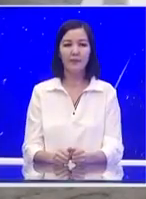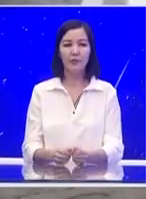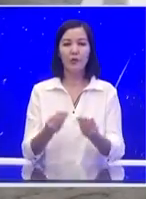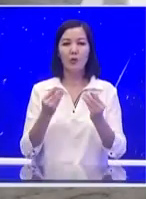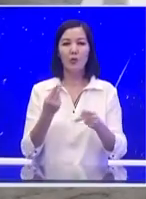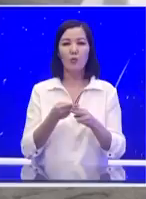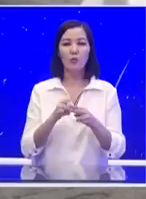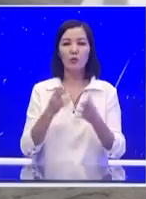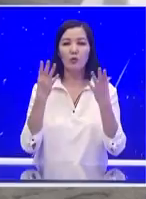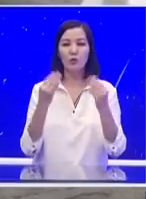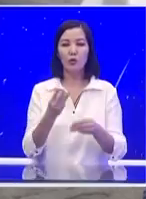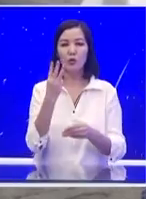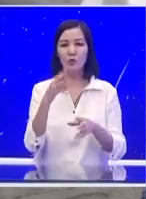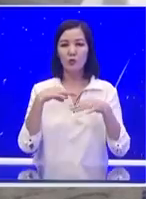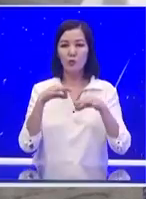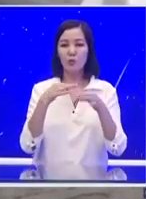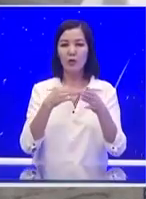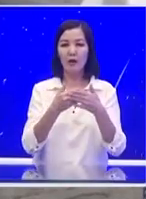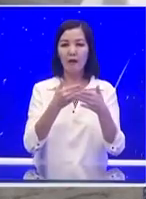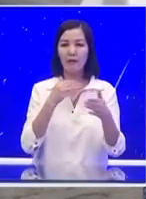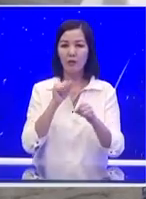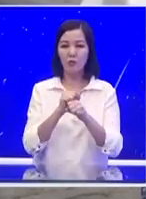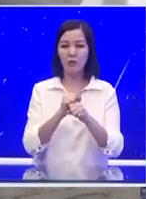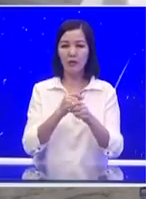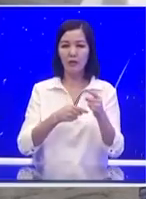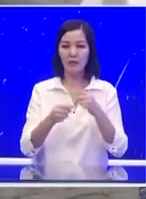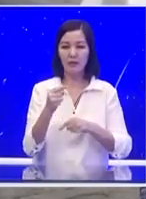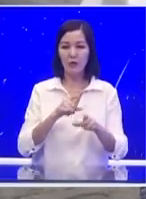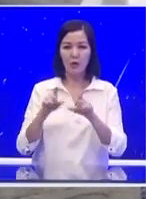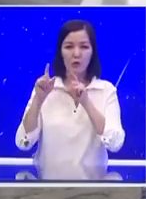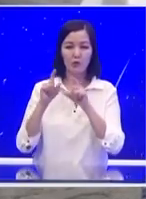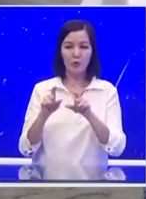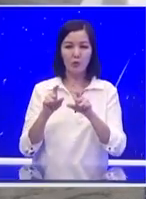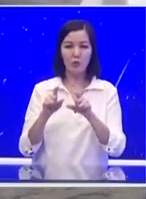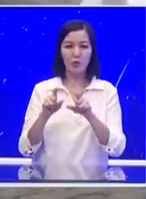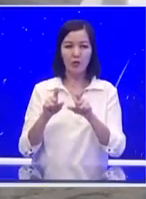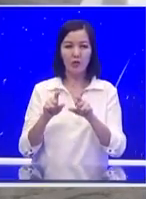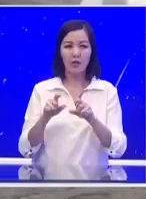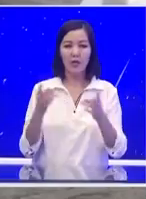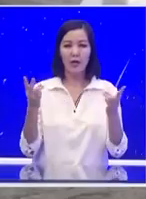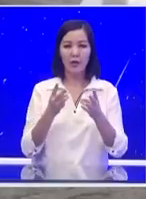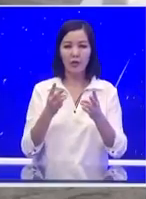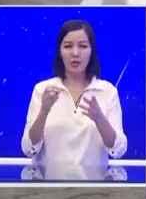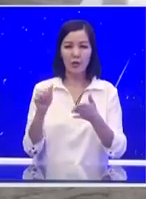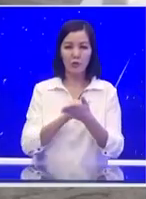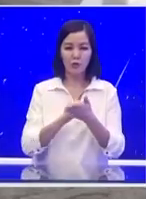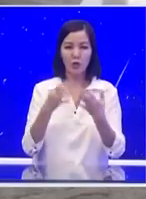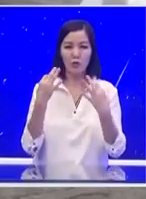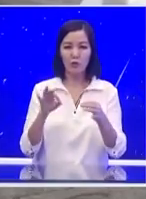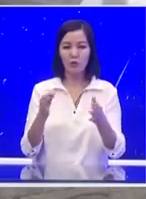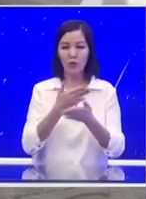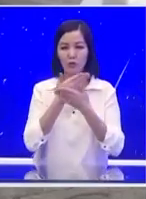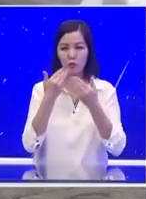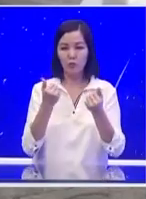үш көлік кері қайтарылды. Соның бірі жүк көлігі, қолдарында керекті қажетті